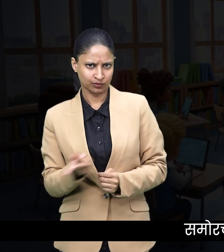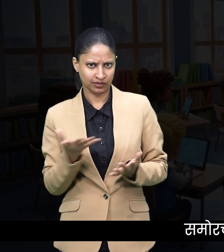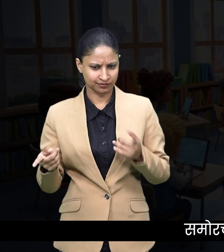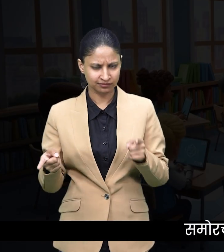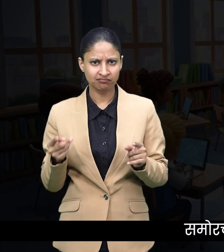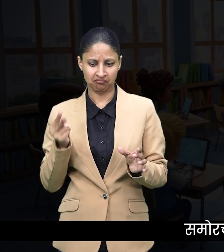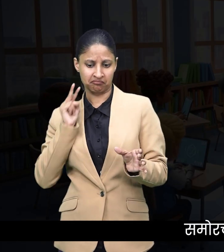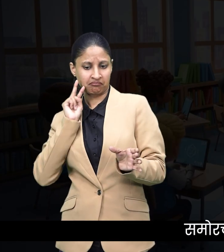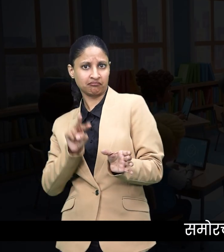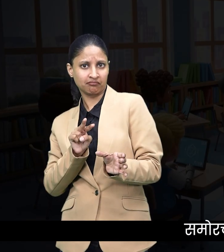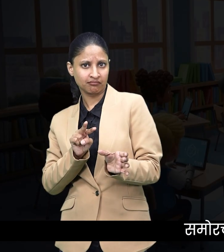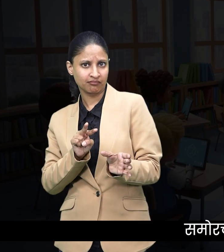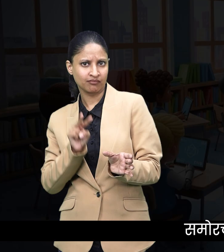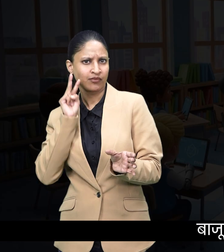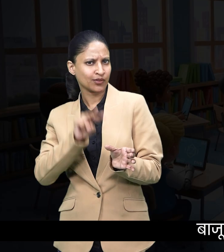दिसतो.